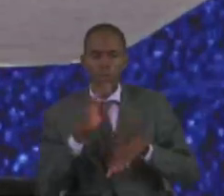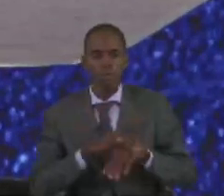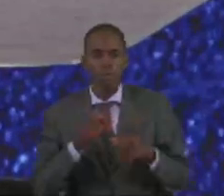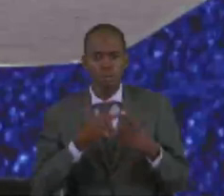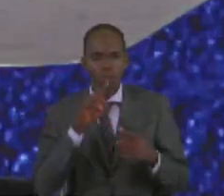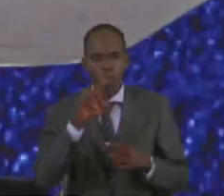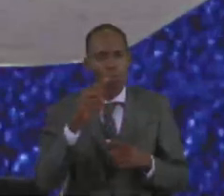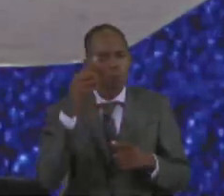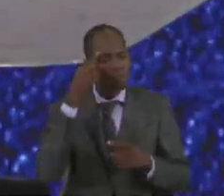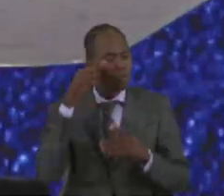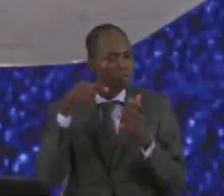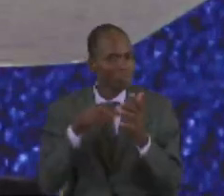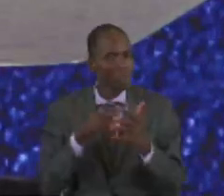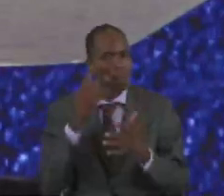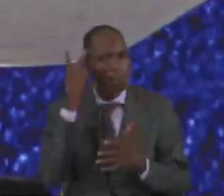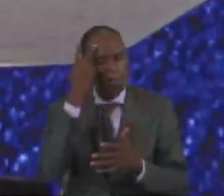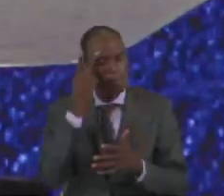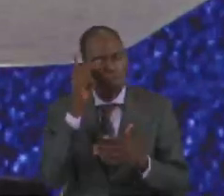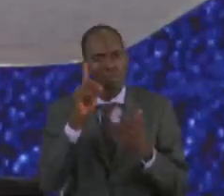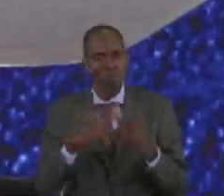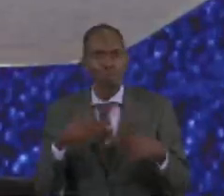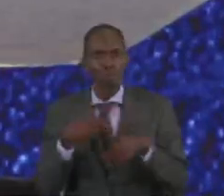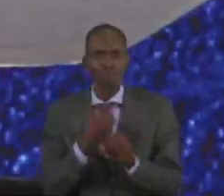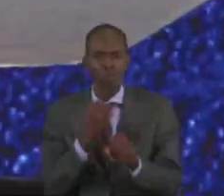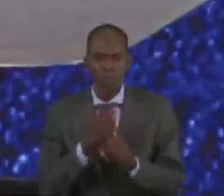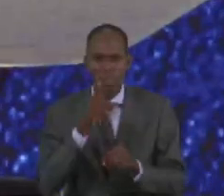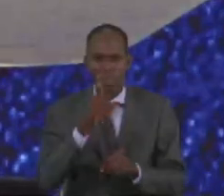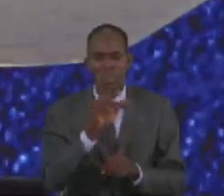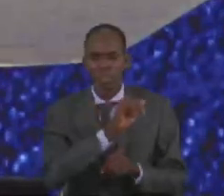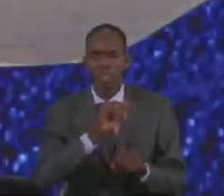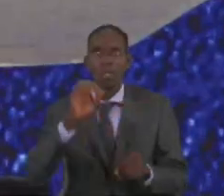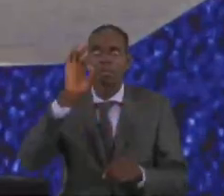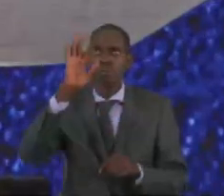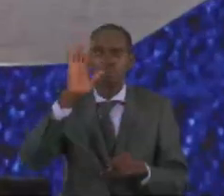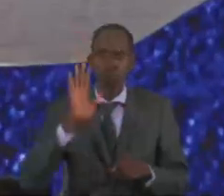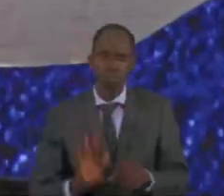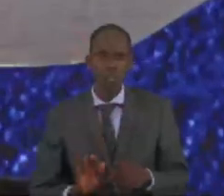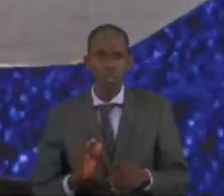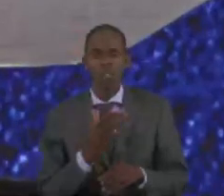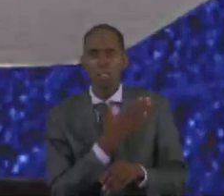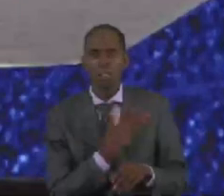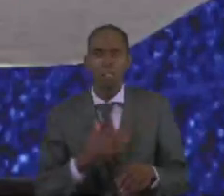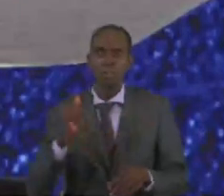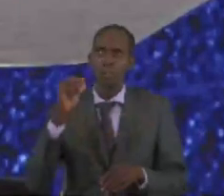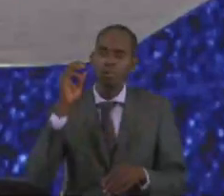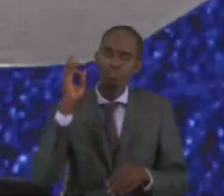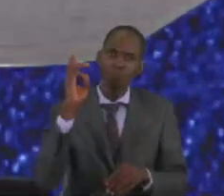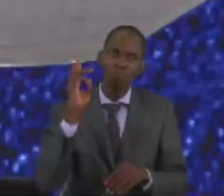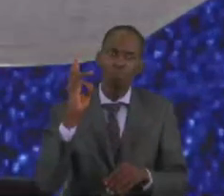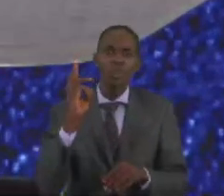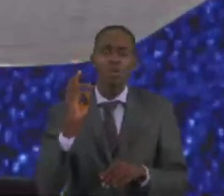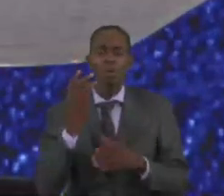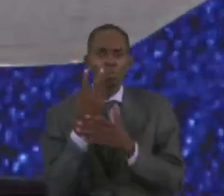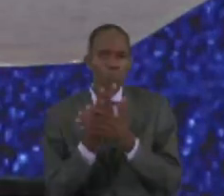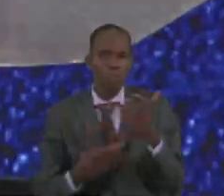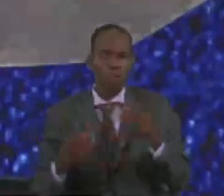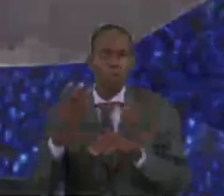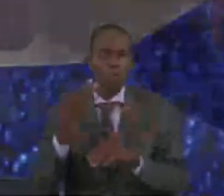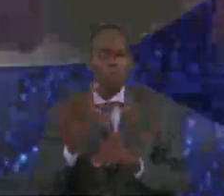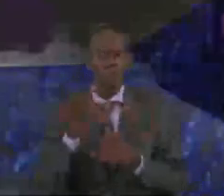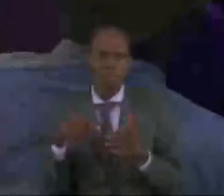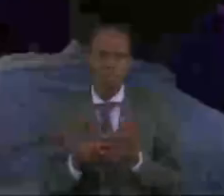car je te suis apparu pour t'établir ministre et témoin des